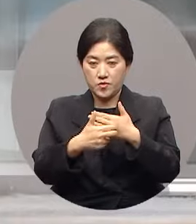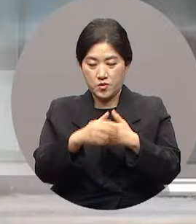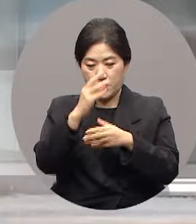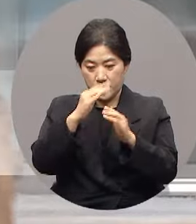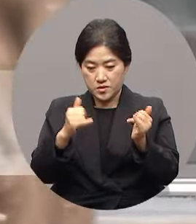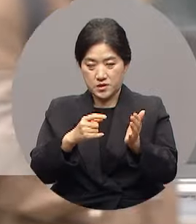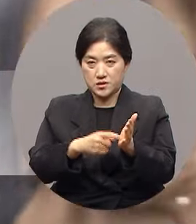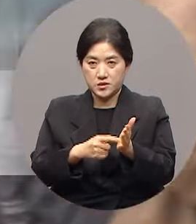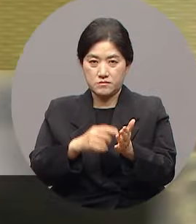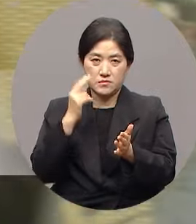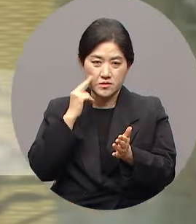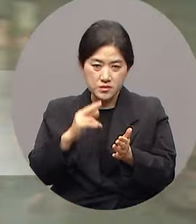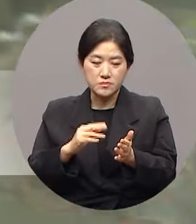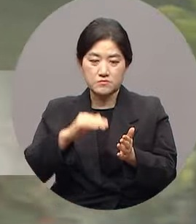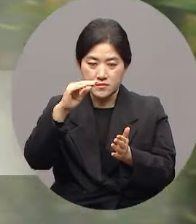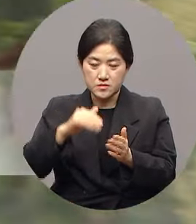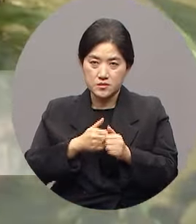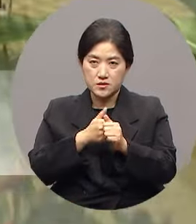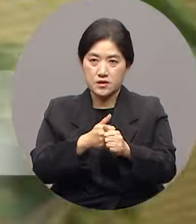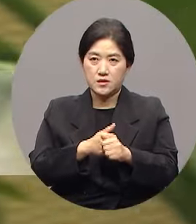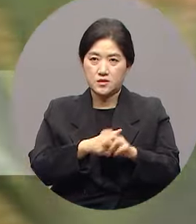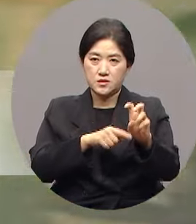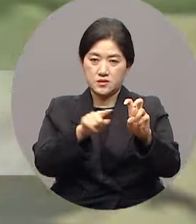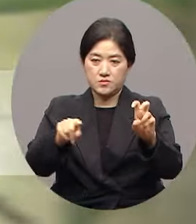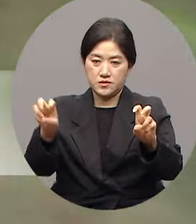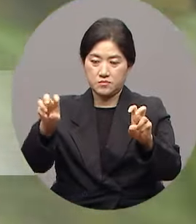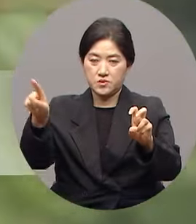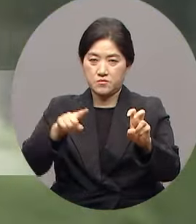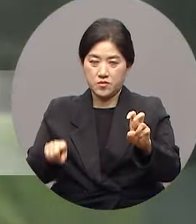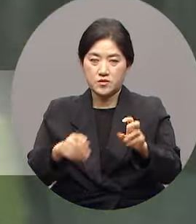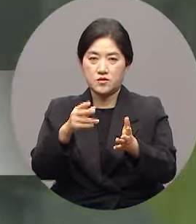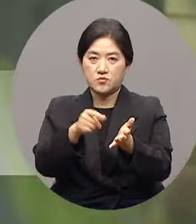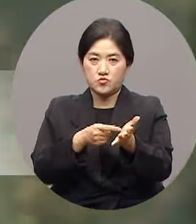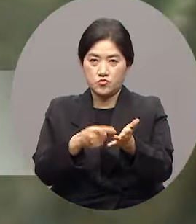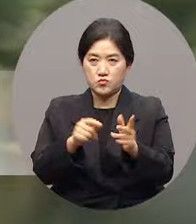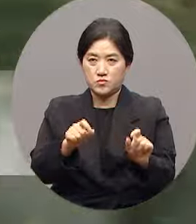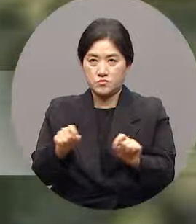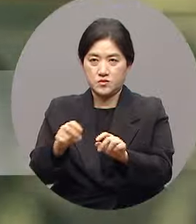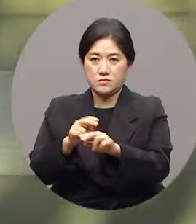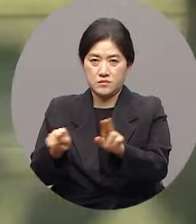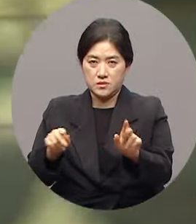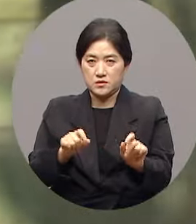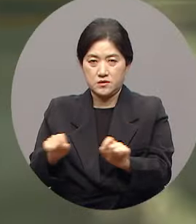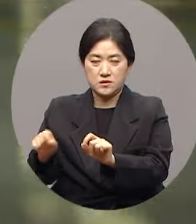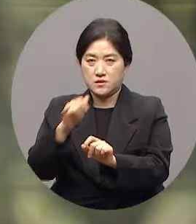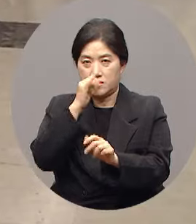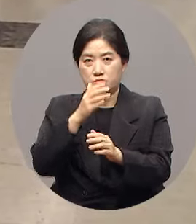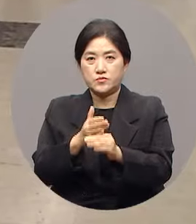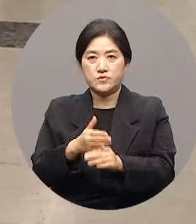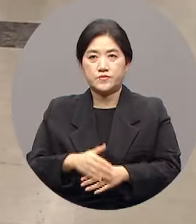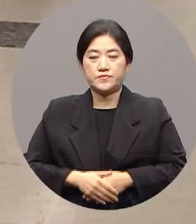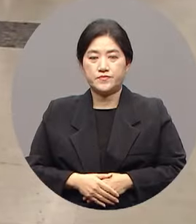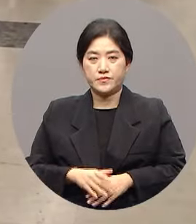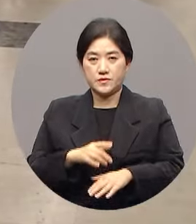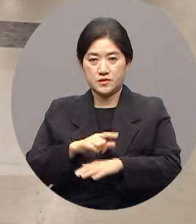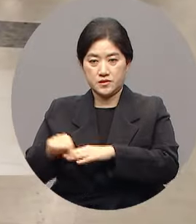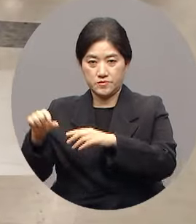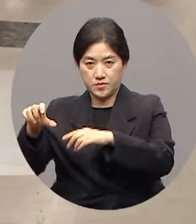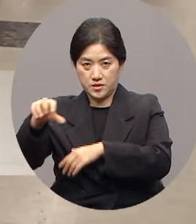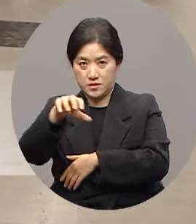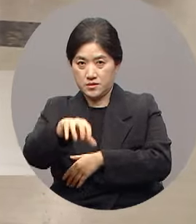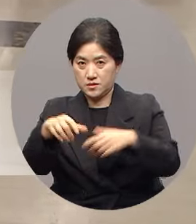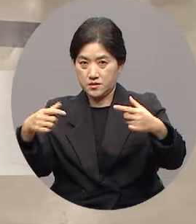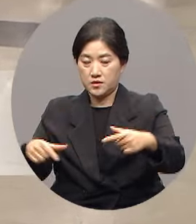환자들의 응급, 중증도에 따라 20에서 30%의 수술 일정을 취소하거나 연기하고 있습니다. 지방에서도